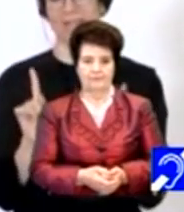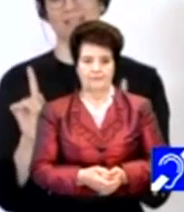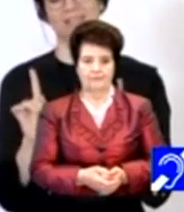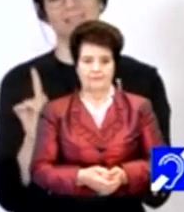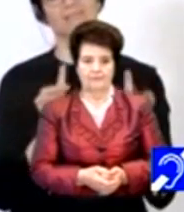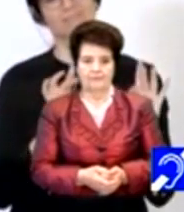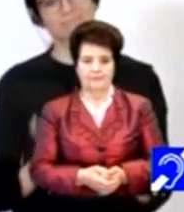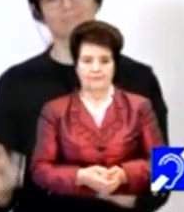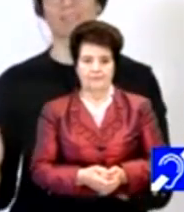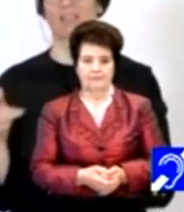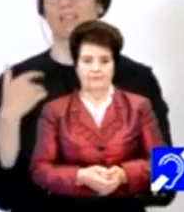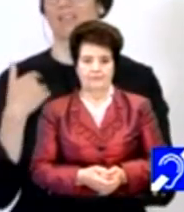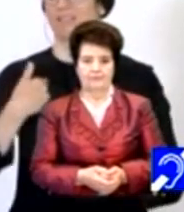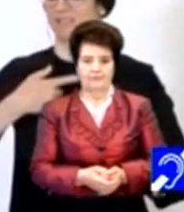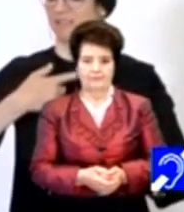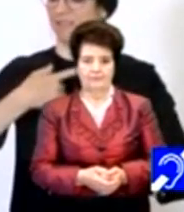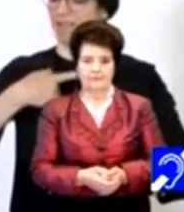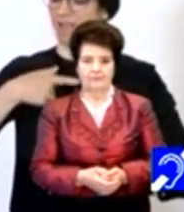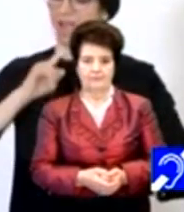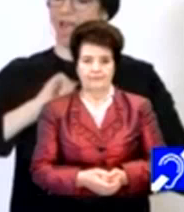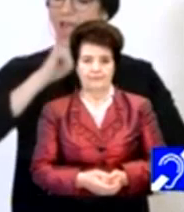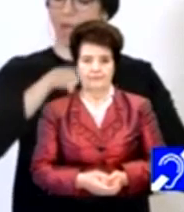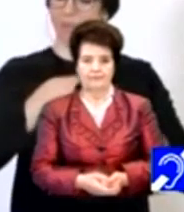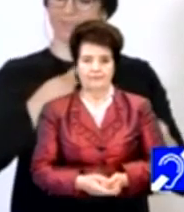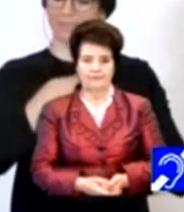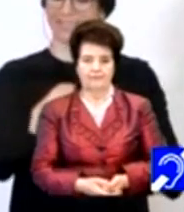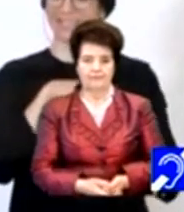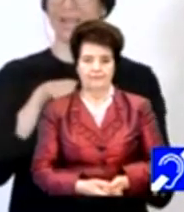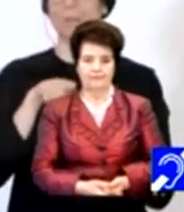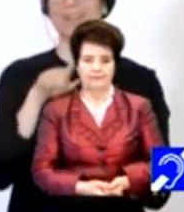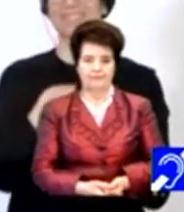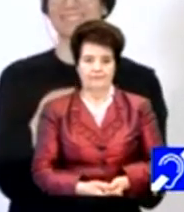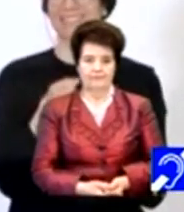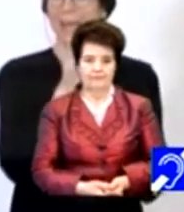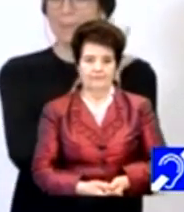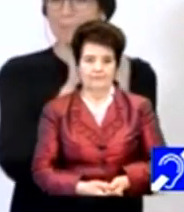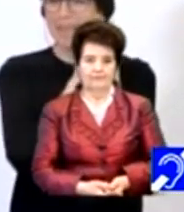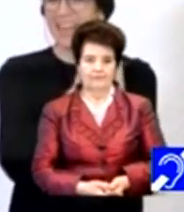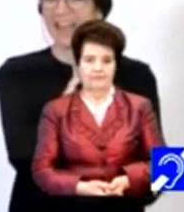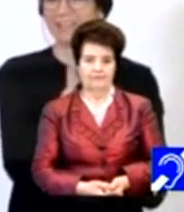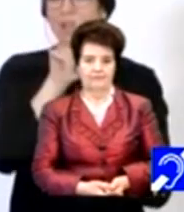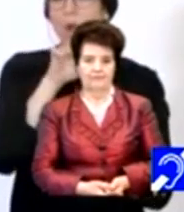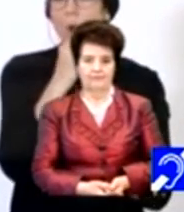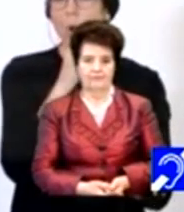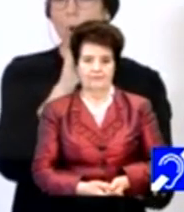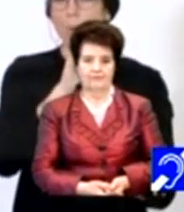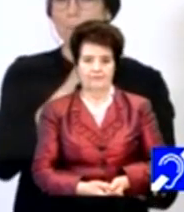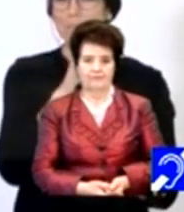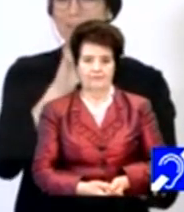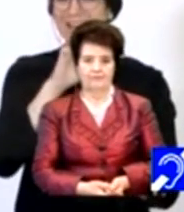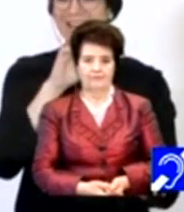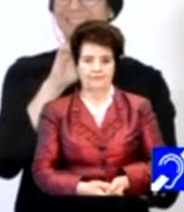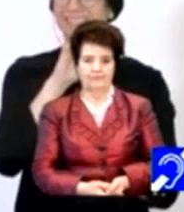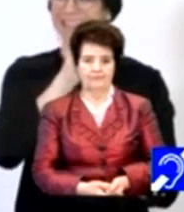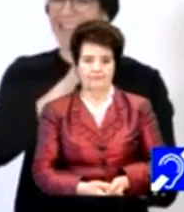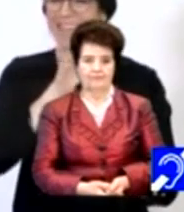Allerdings werden wir als Außenministerium über die Lombardei eine partielle Reisewarnung verhängen. Das heißt, wir raten